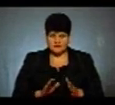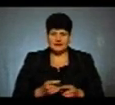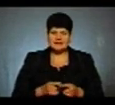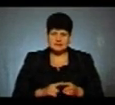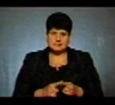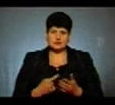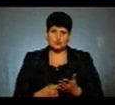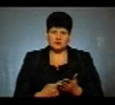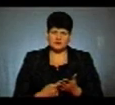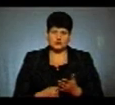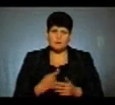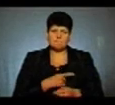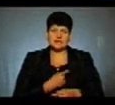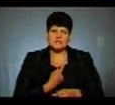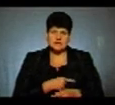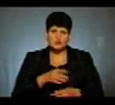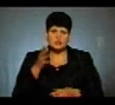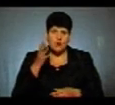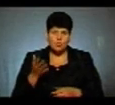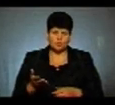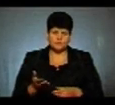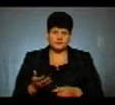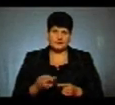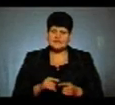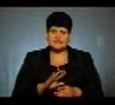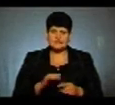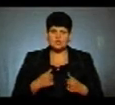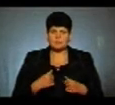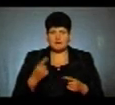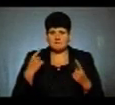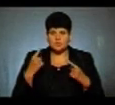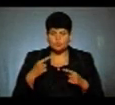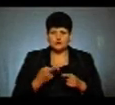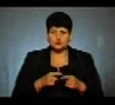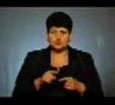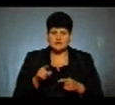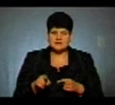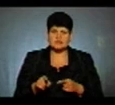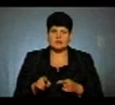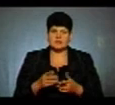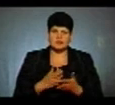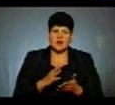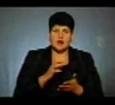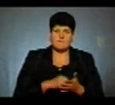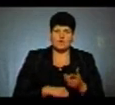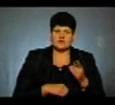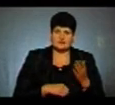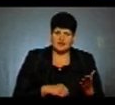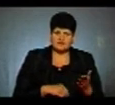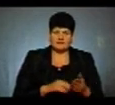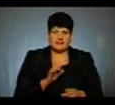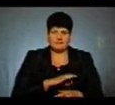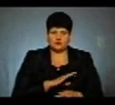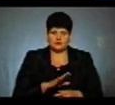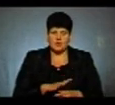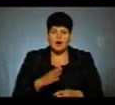підтверджено медициною і наукою. Це не те, що ми придумали, що оці засоби є абортивними, ви їх не використовуєте.